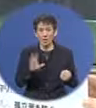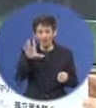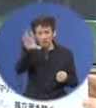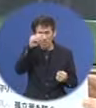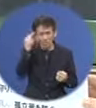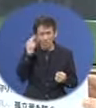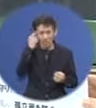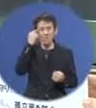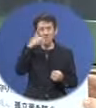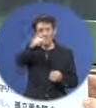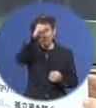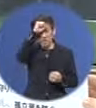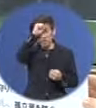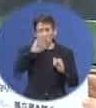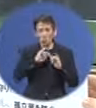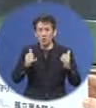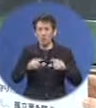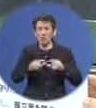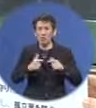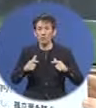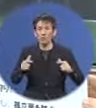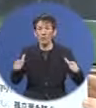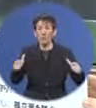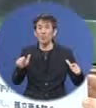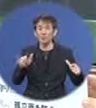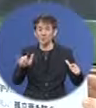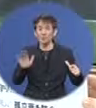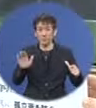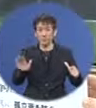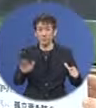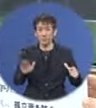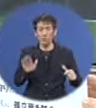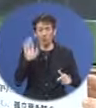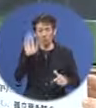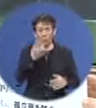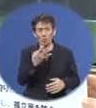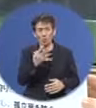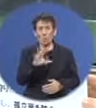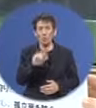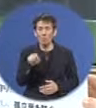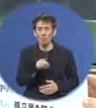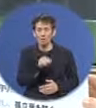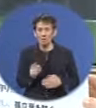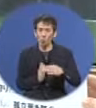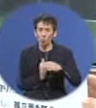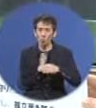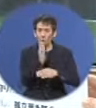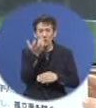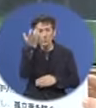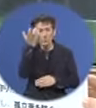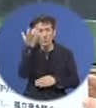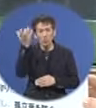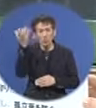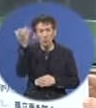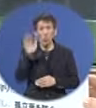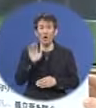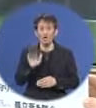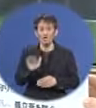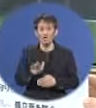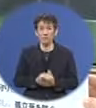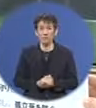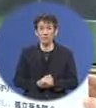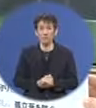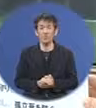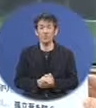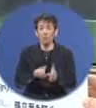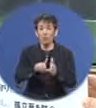齢者もどんどん増加しているから、今後4万人ぐらい超えてくるんじゃないかというふうにも思うんですよね。 はい、 そう